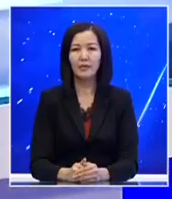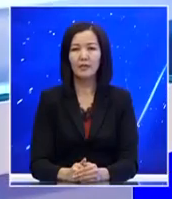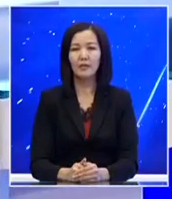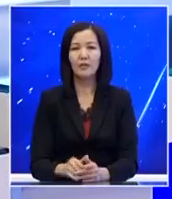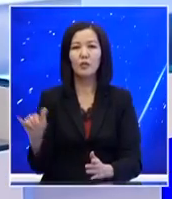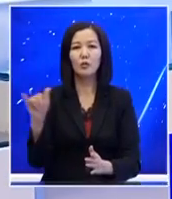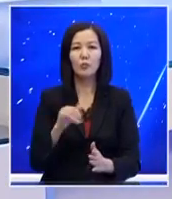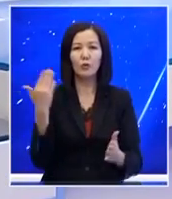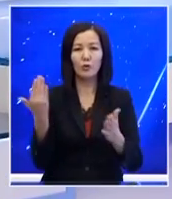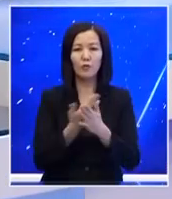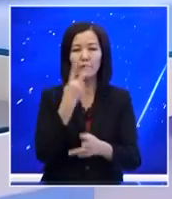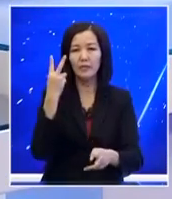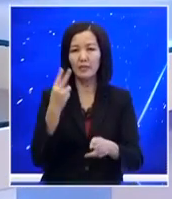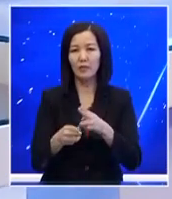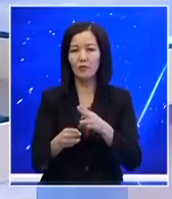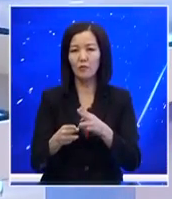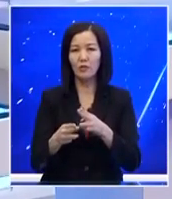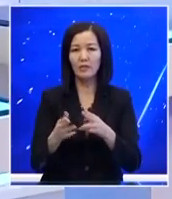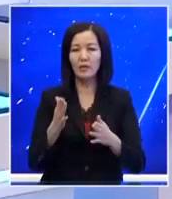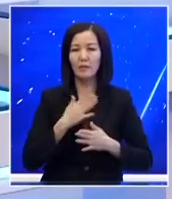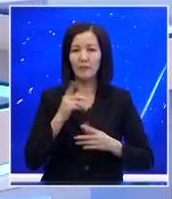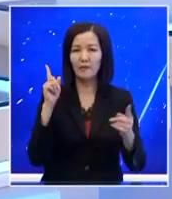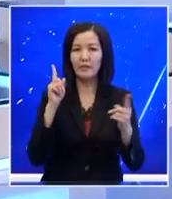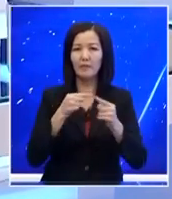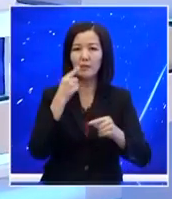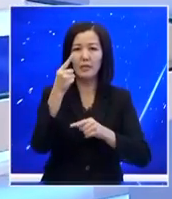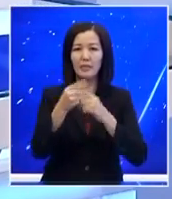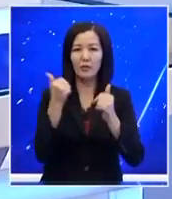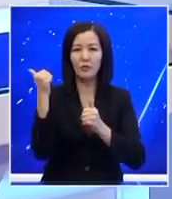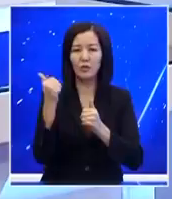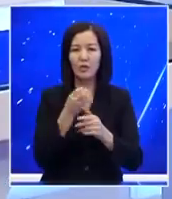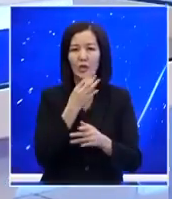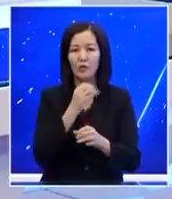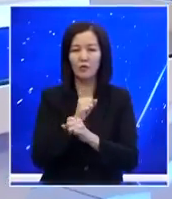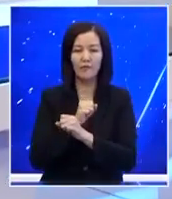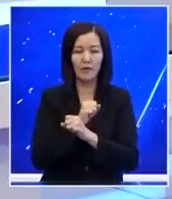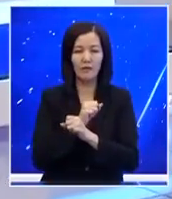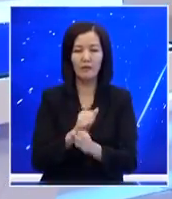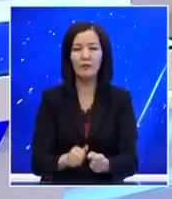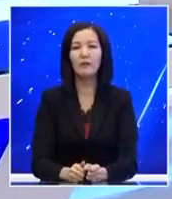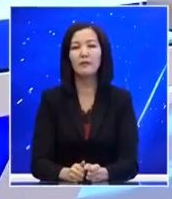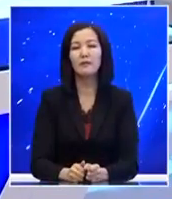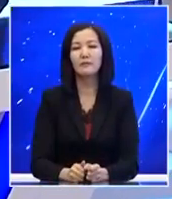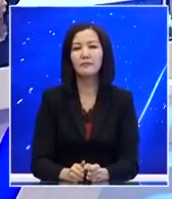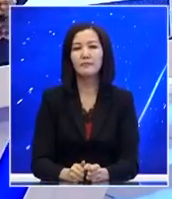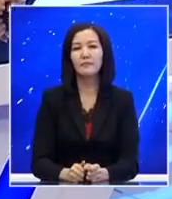Такова была информационная картина сегодняшнего дня, а я с вами прощаюсь. Приятных вам выходных!